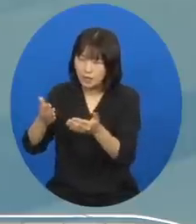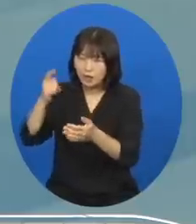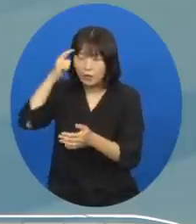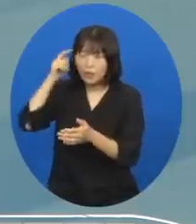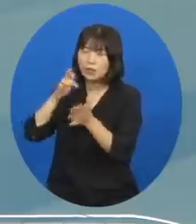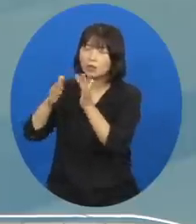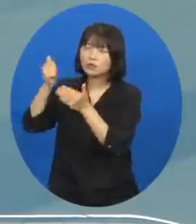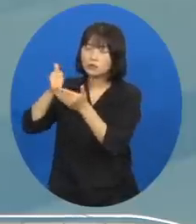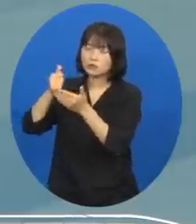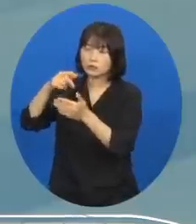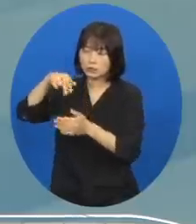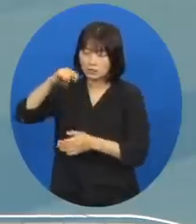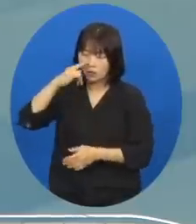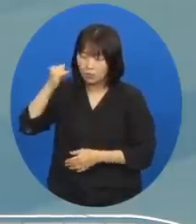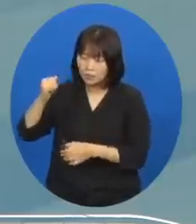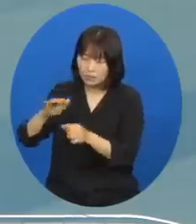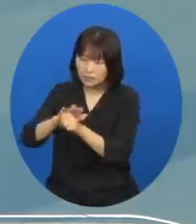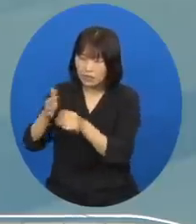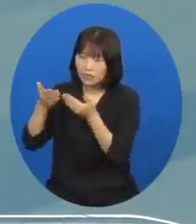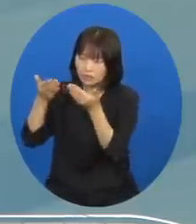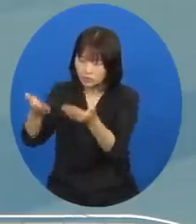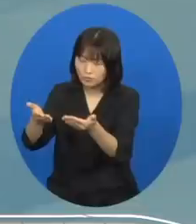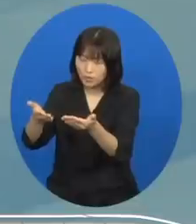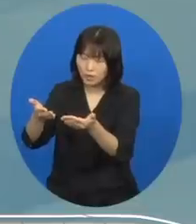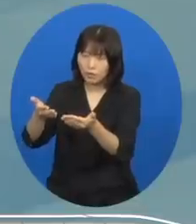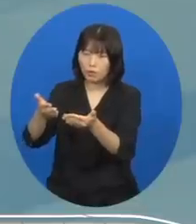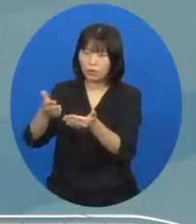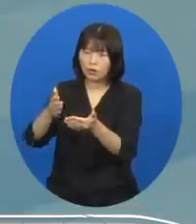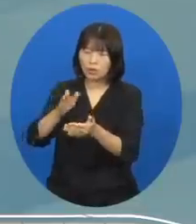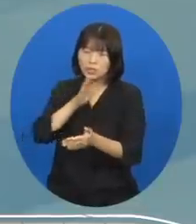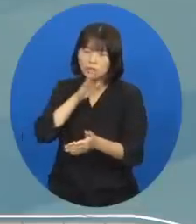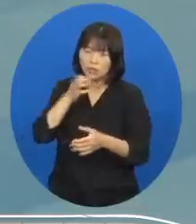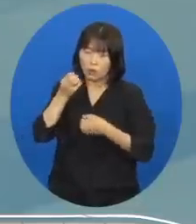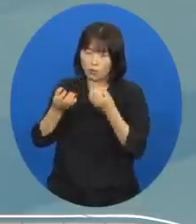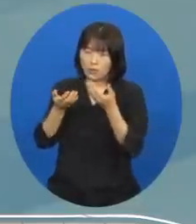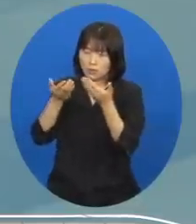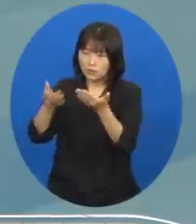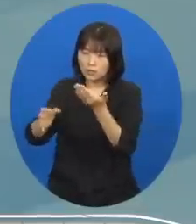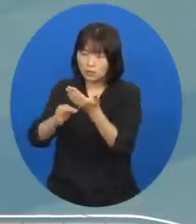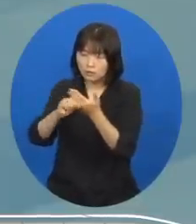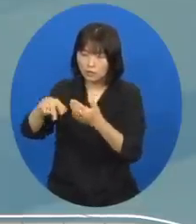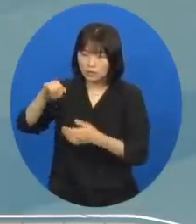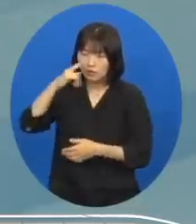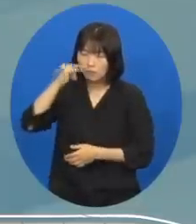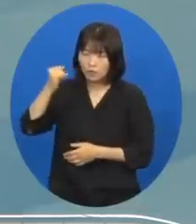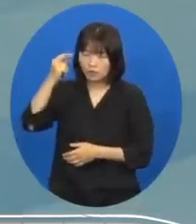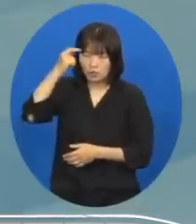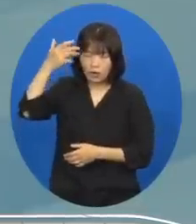사랑하십니다. 집사님이 진심으로 그렇게 고백할 수 있게 되면 어머니 영혼도 구원합니다.